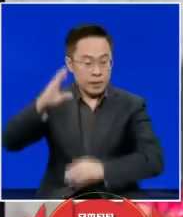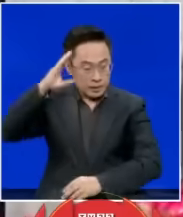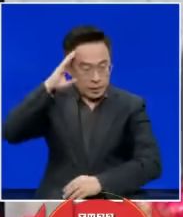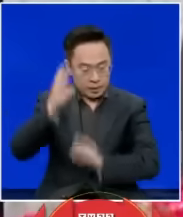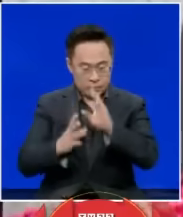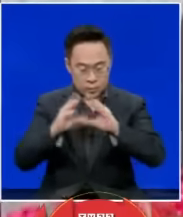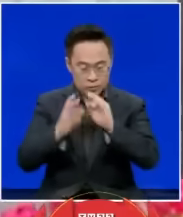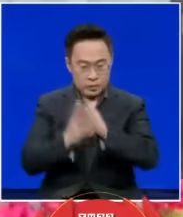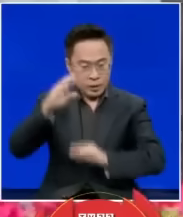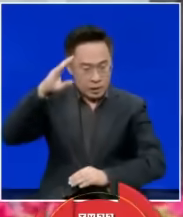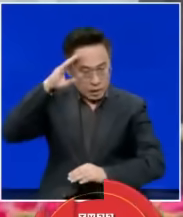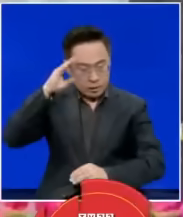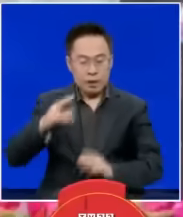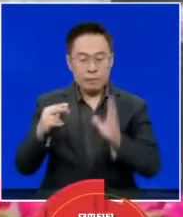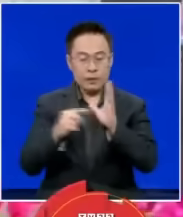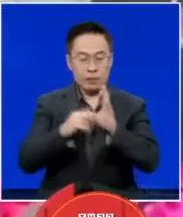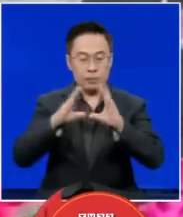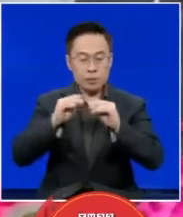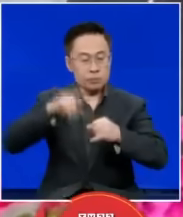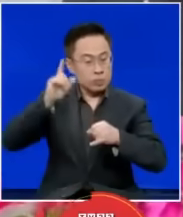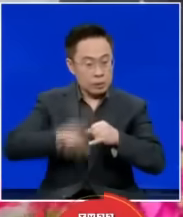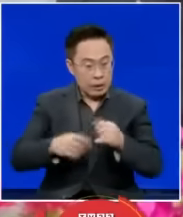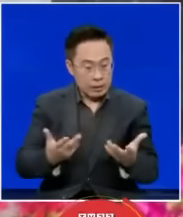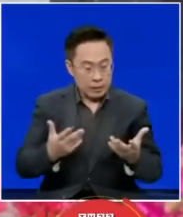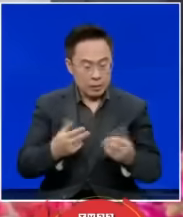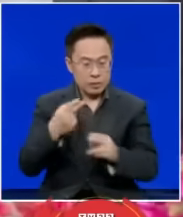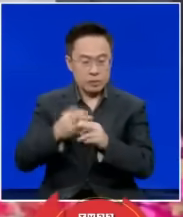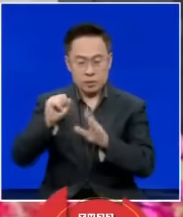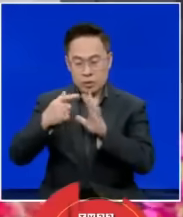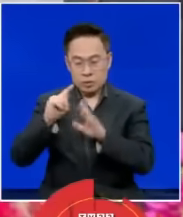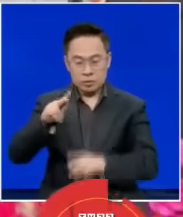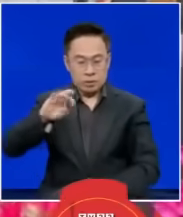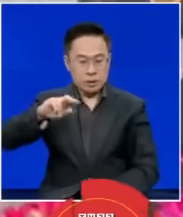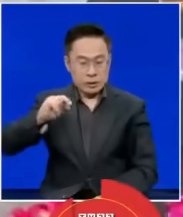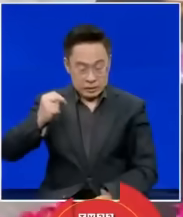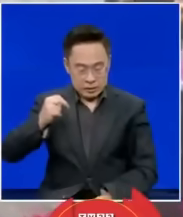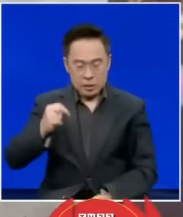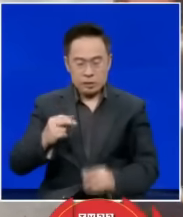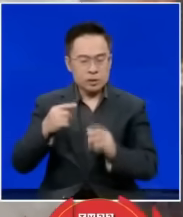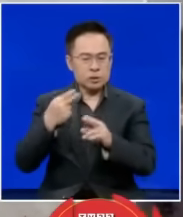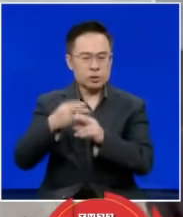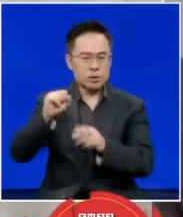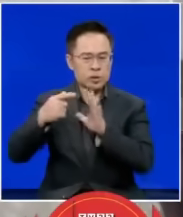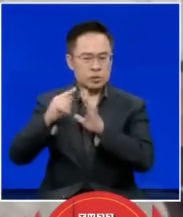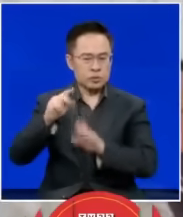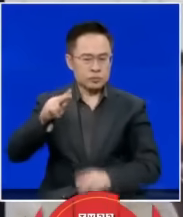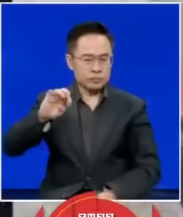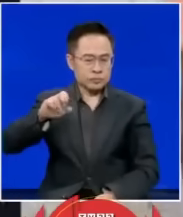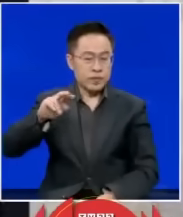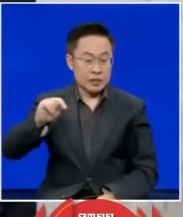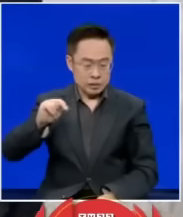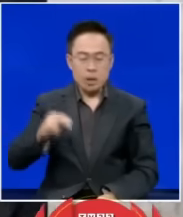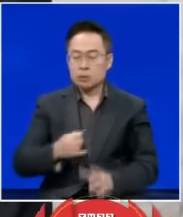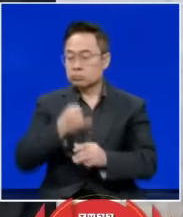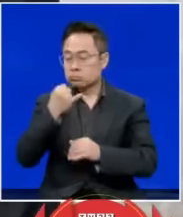ข้อสังเกตว่าเฮ้ยมันจะเป็นการประชุมครั้งสุดท้ายของรัฐมนตรีว่าการกระทรวงกลาโหมท่านนี้หรือเปล่านะคะคุณสุทินคลังแสงค่ะมา